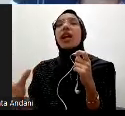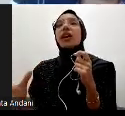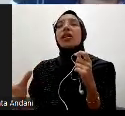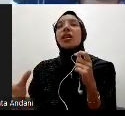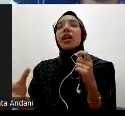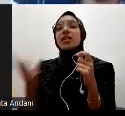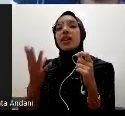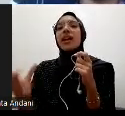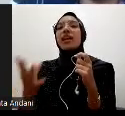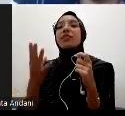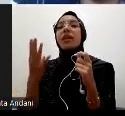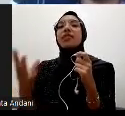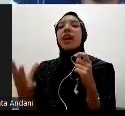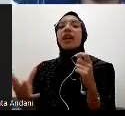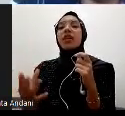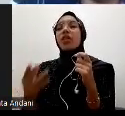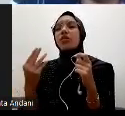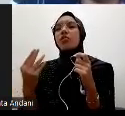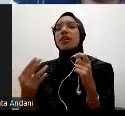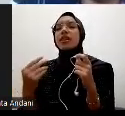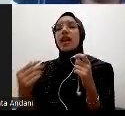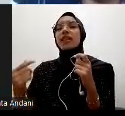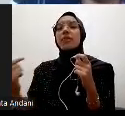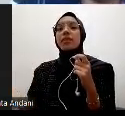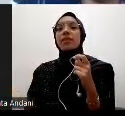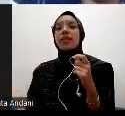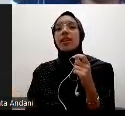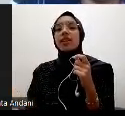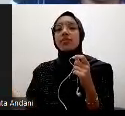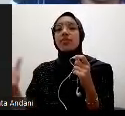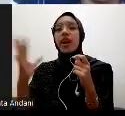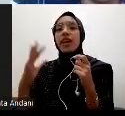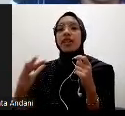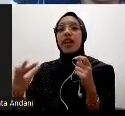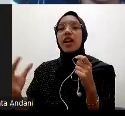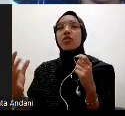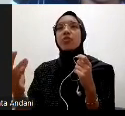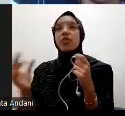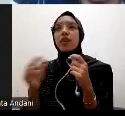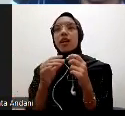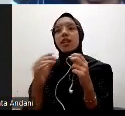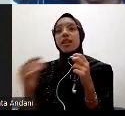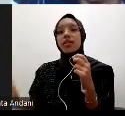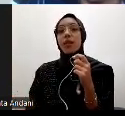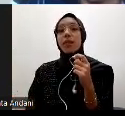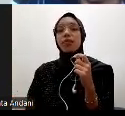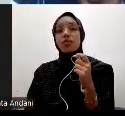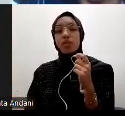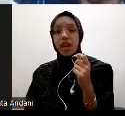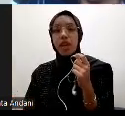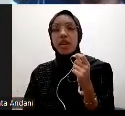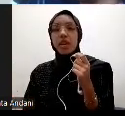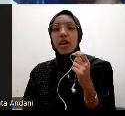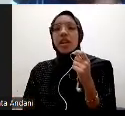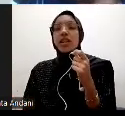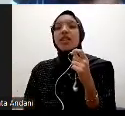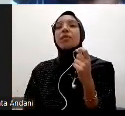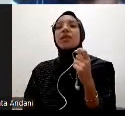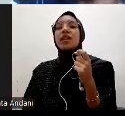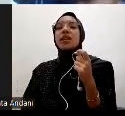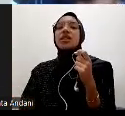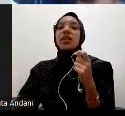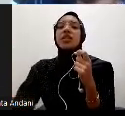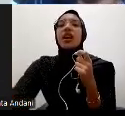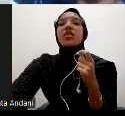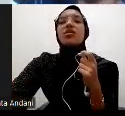adalah kesehatan mental atau gangguan kesehatan mental dari semua yang saya rangkum tadi dampak buruknya. Dan